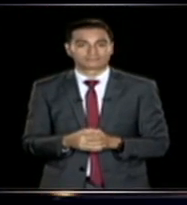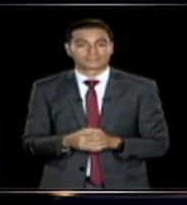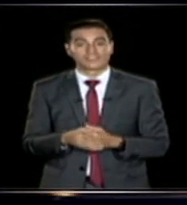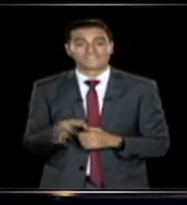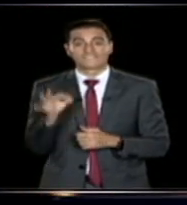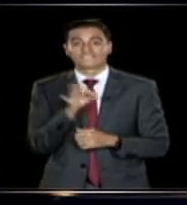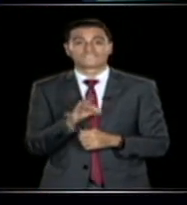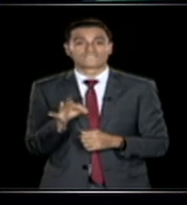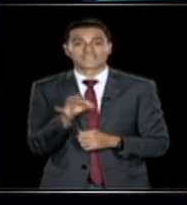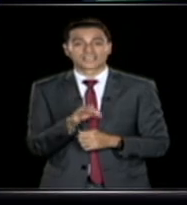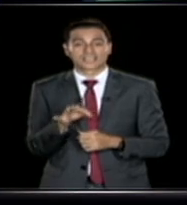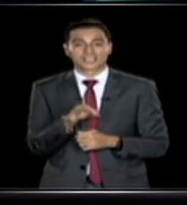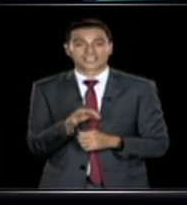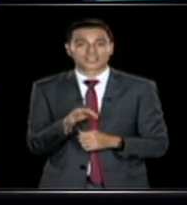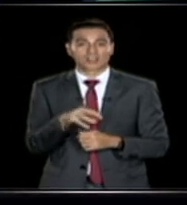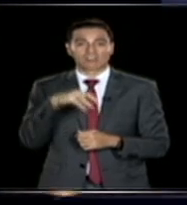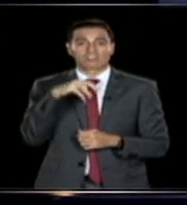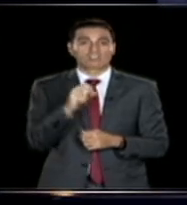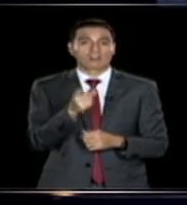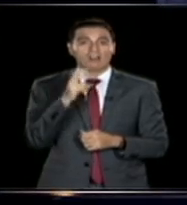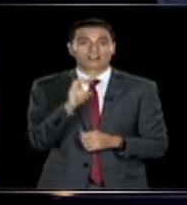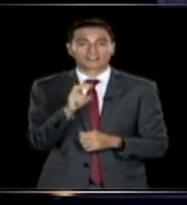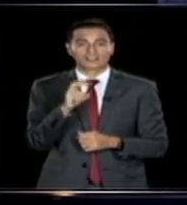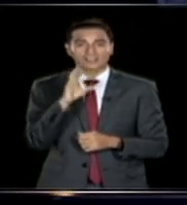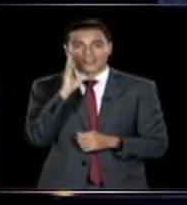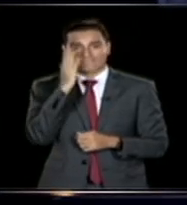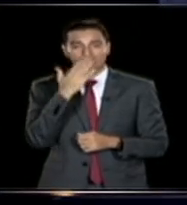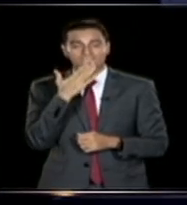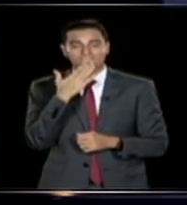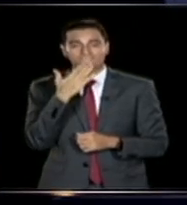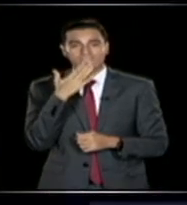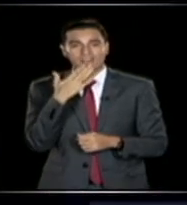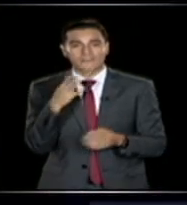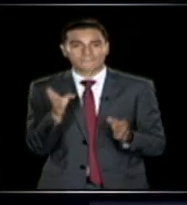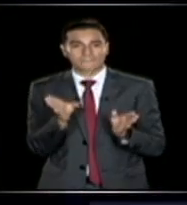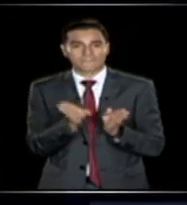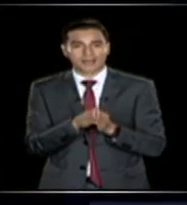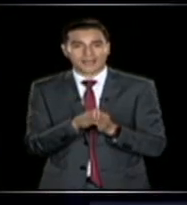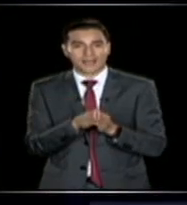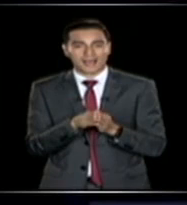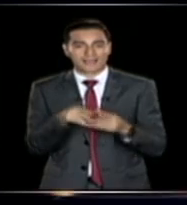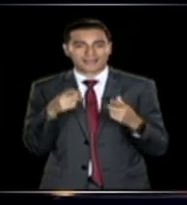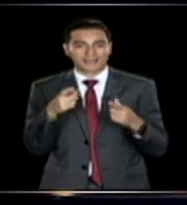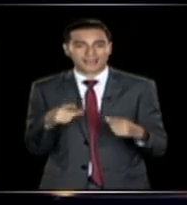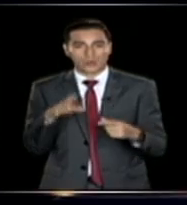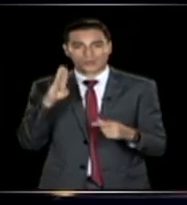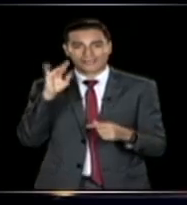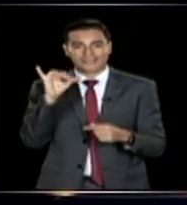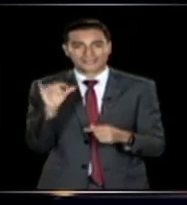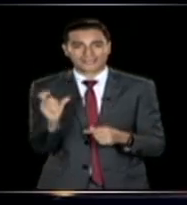قارة إفريقيا على الحدود ما بين كينيا وإثيوبيا،